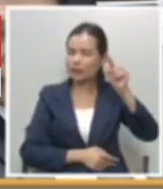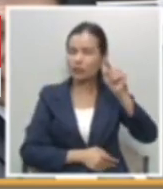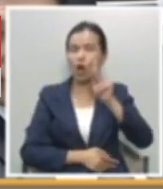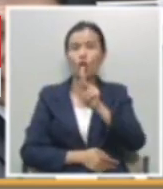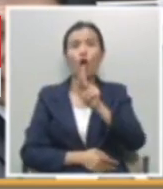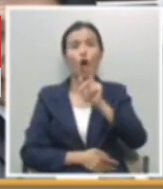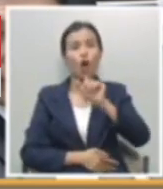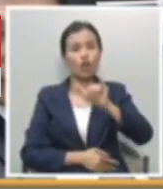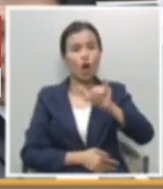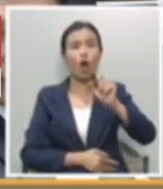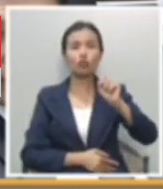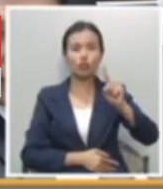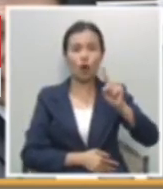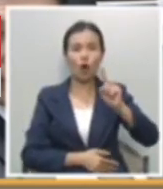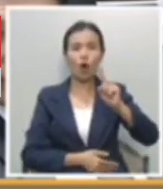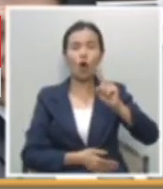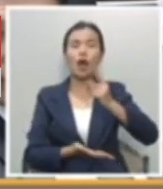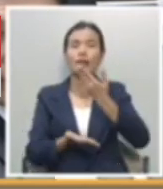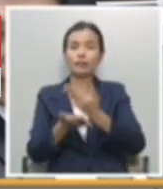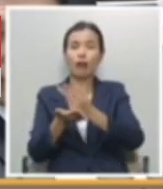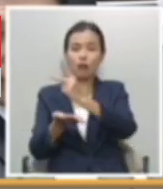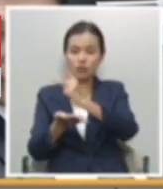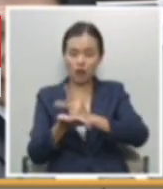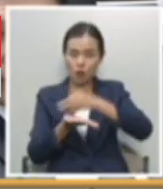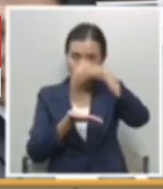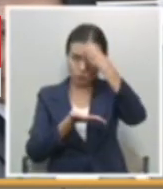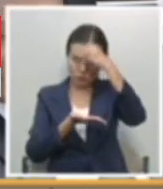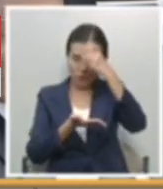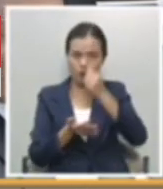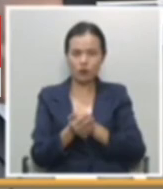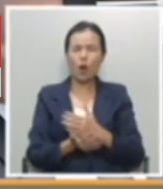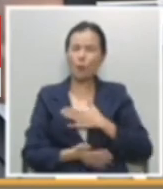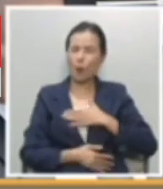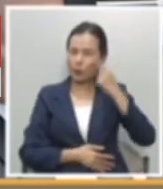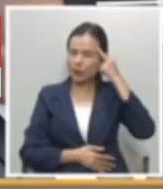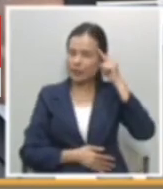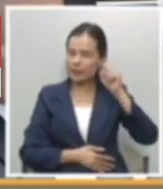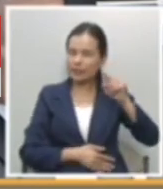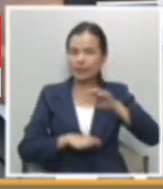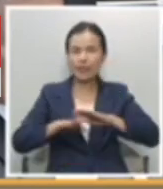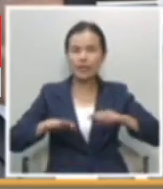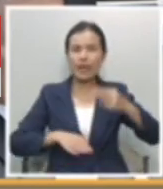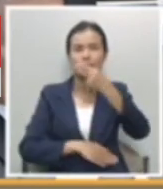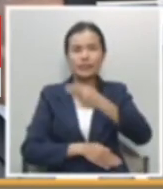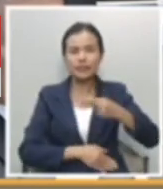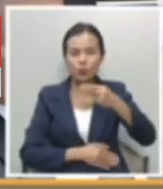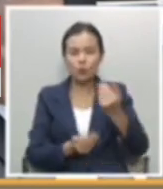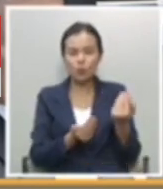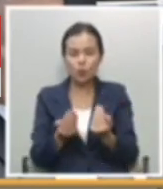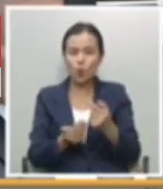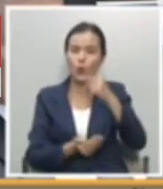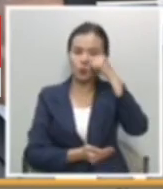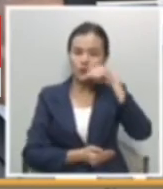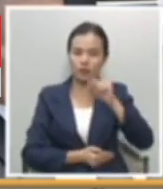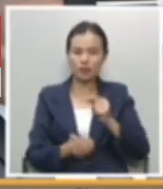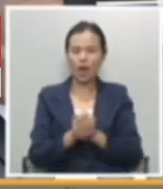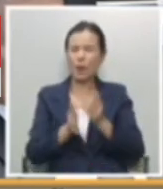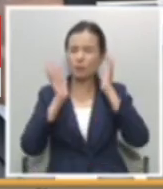ศ.กองทุนกู้ยืมเพื่อการศึกษาผมนึกไปถึงลูกหลานไทยผมนึกไปถึงคำแถลงนโยบาย